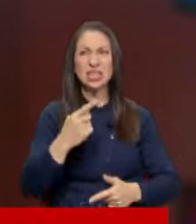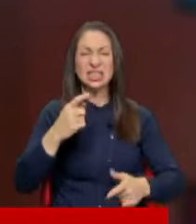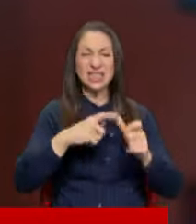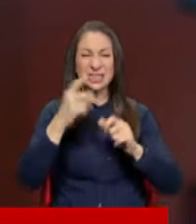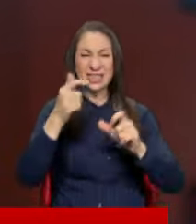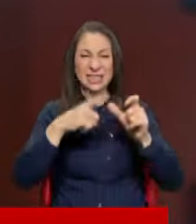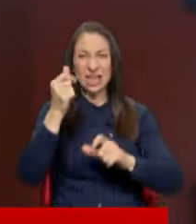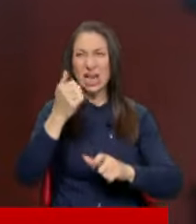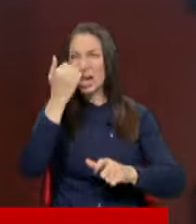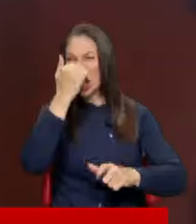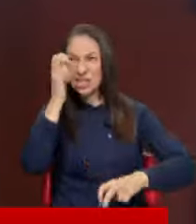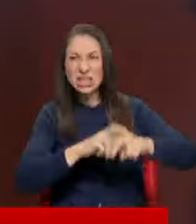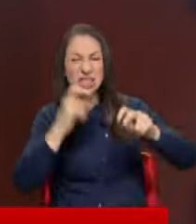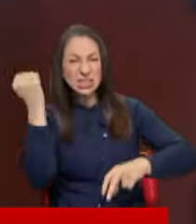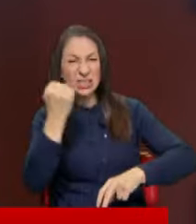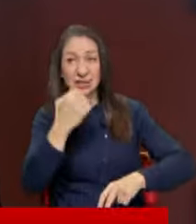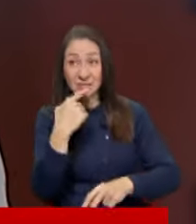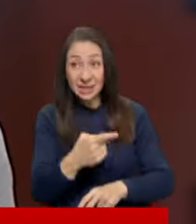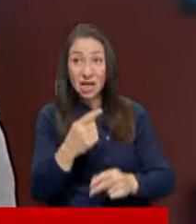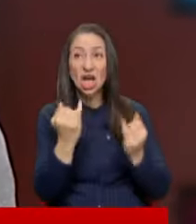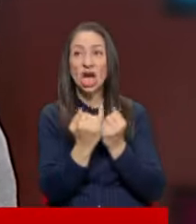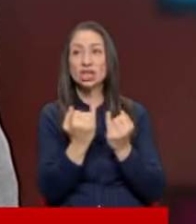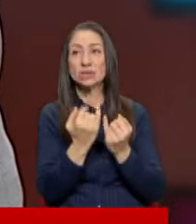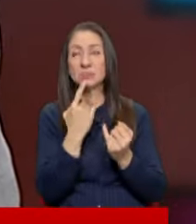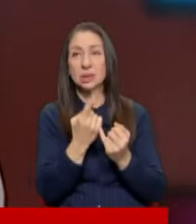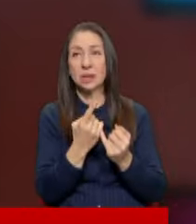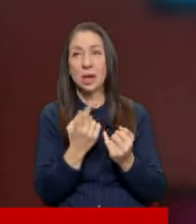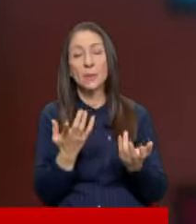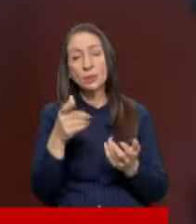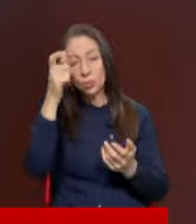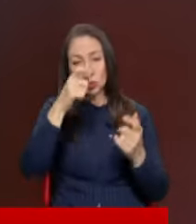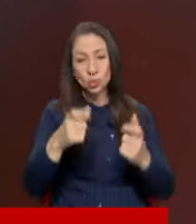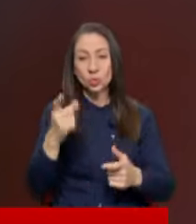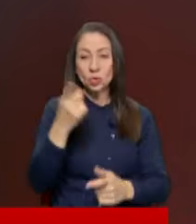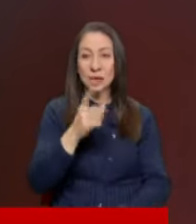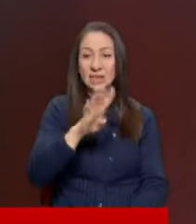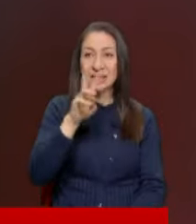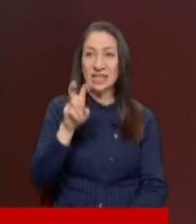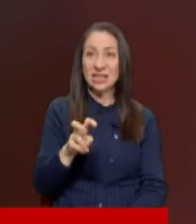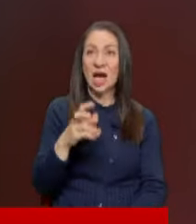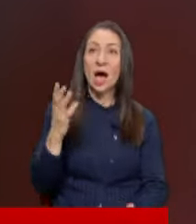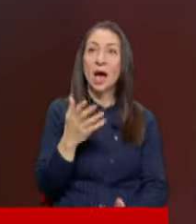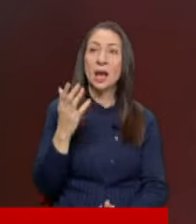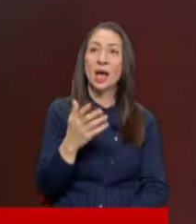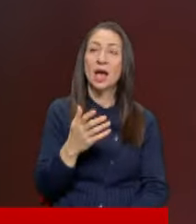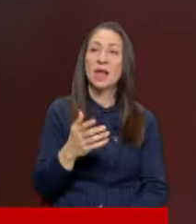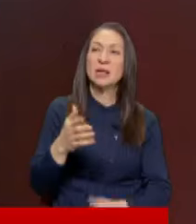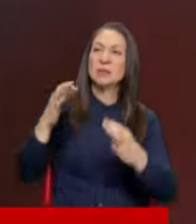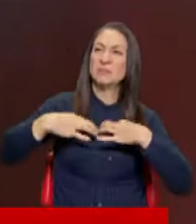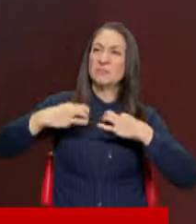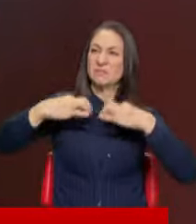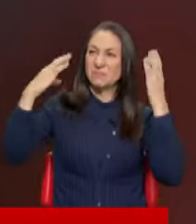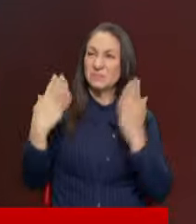sisi'ye kanlı katil dediği sisi'ye kardeşim dedi Ama bu ülkenin % 48'e hala illet